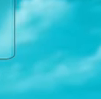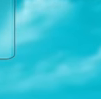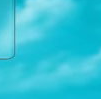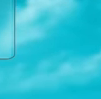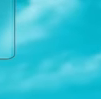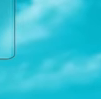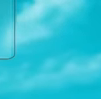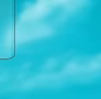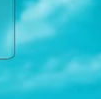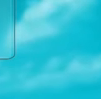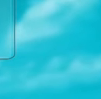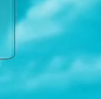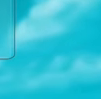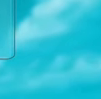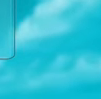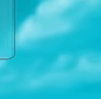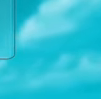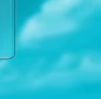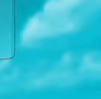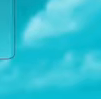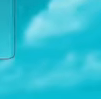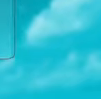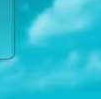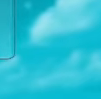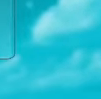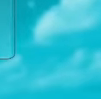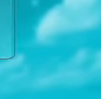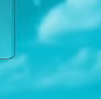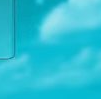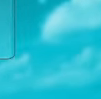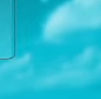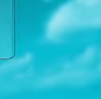Кызылорде днем плюс 18, ночью плюс 5.